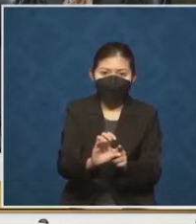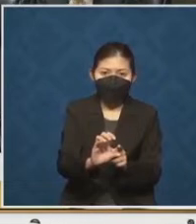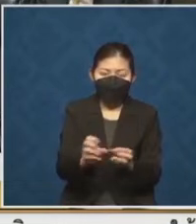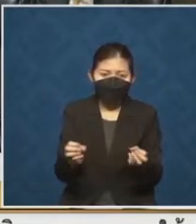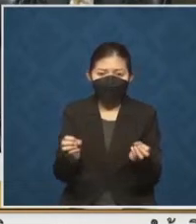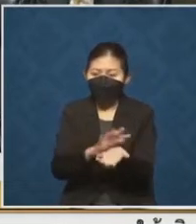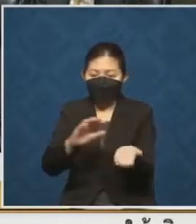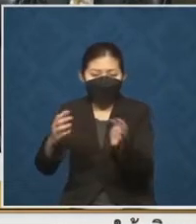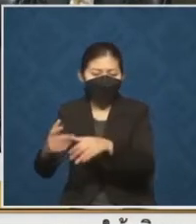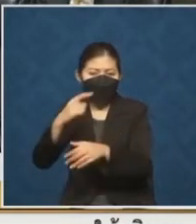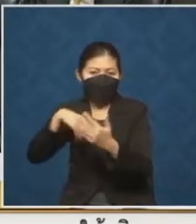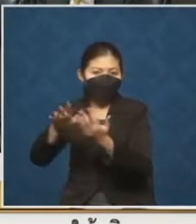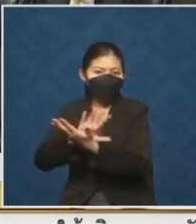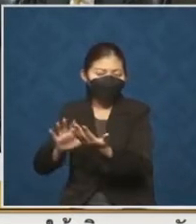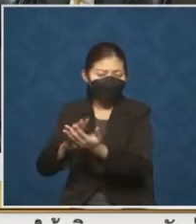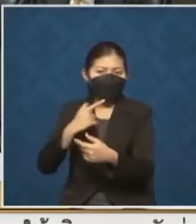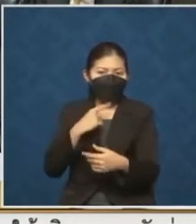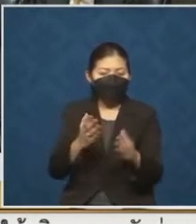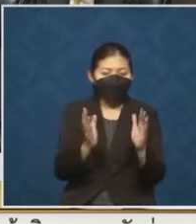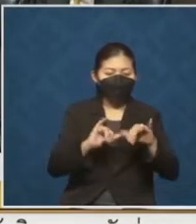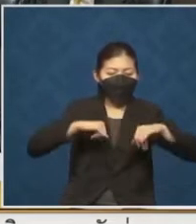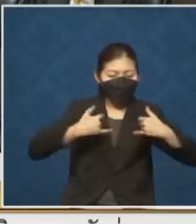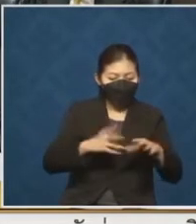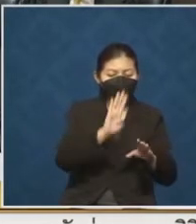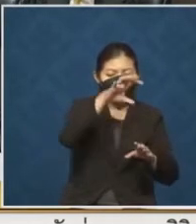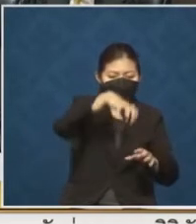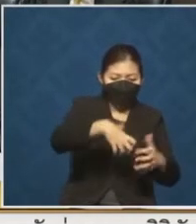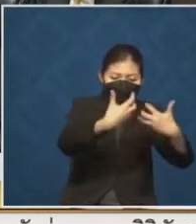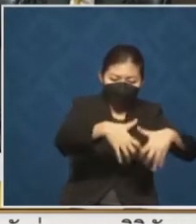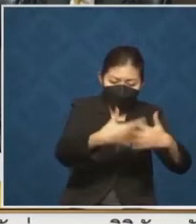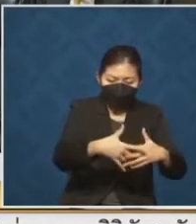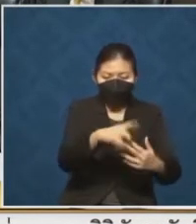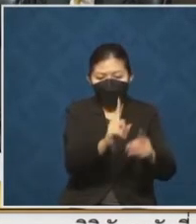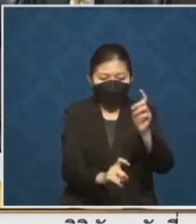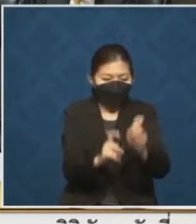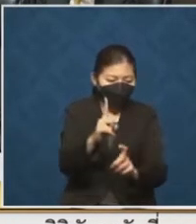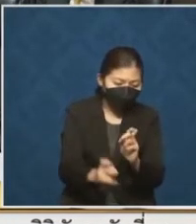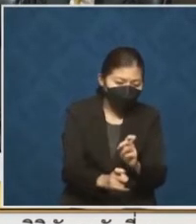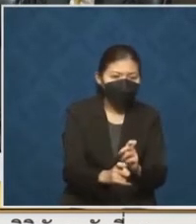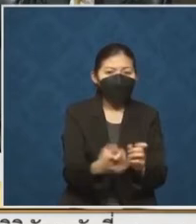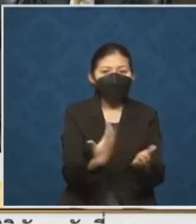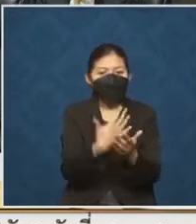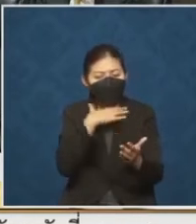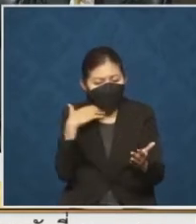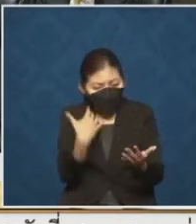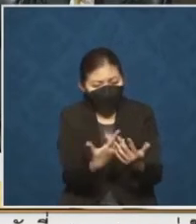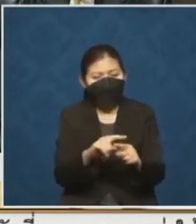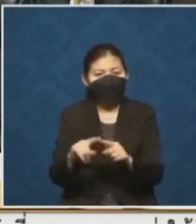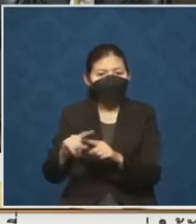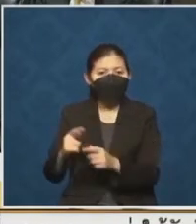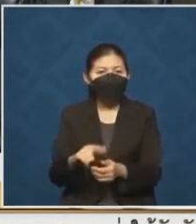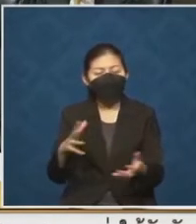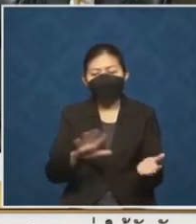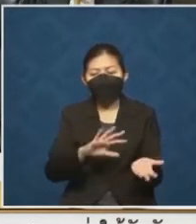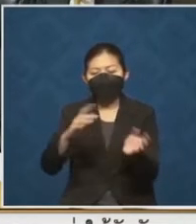สิ่งที่เพื่อนสมาชิกจะพูดต่อที่เป็นข้อเท็จจริงและก็ปัญหาที่เสนอแนะคือระบบการเงิน